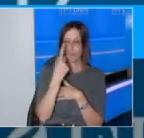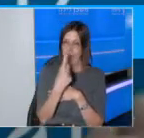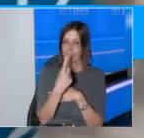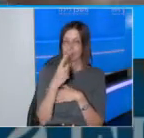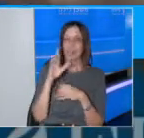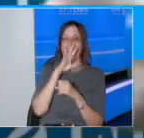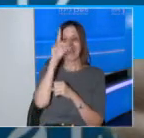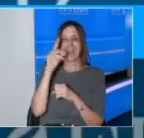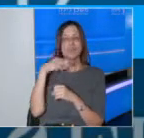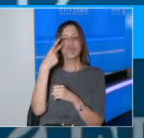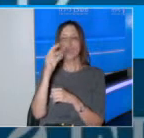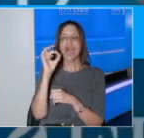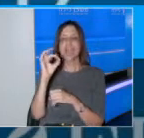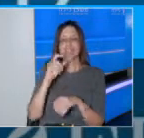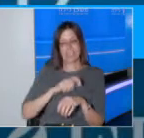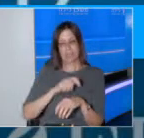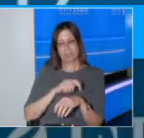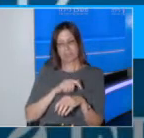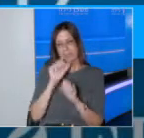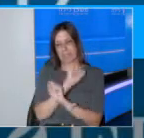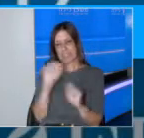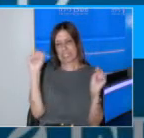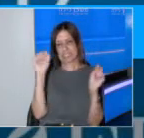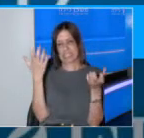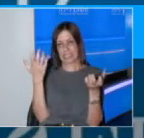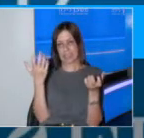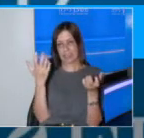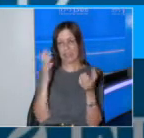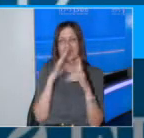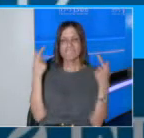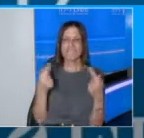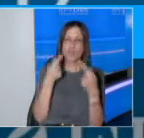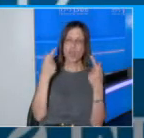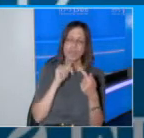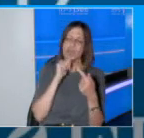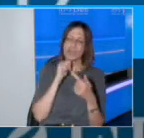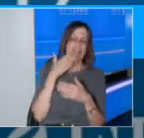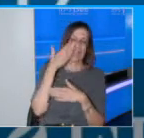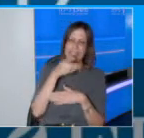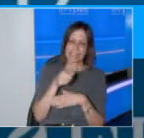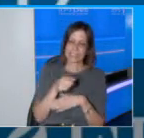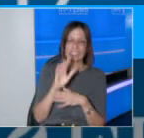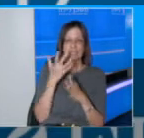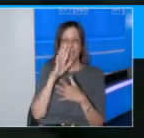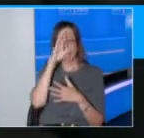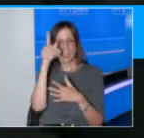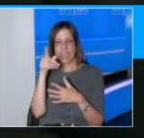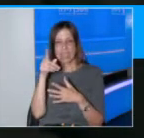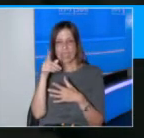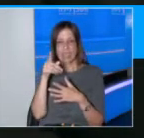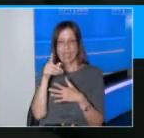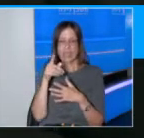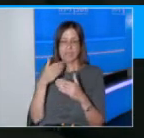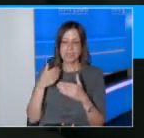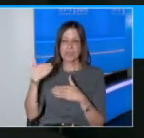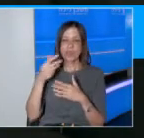2030-2031, האיראנים יהיו אפס זמן מפצצה. עכשיו, כל הוויכוחים, ואני לא רוצה להיכנס אליהם, האם האיראנים יתקדמו יותר